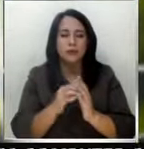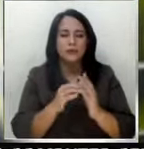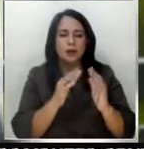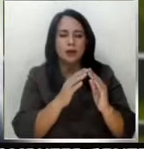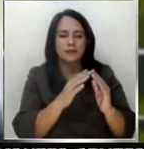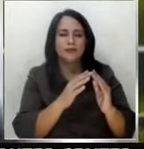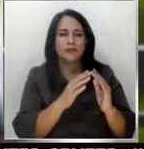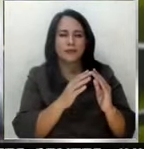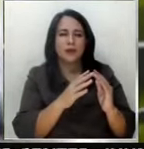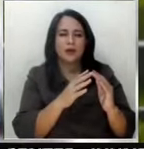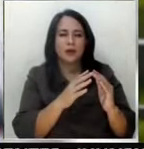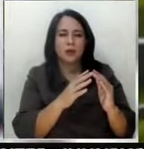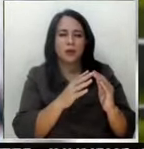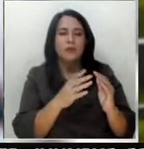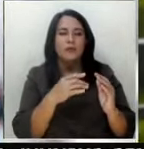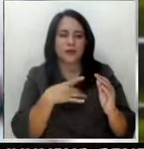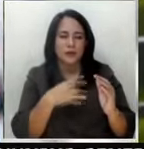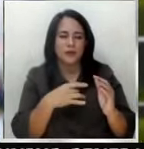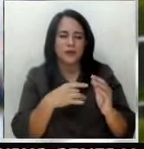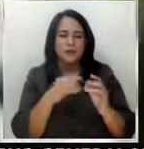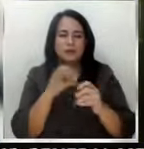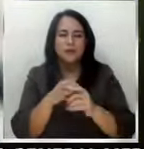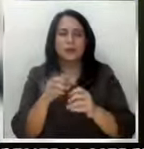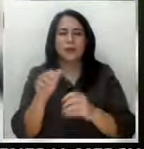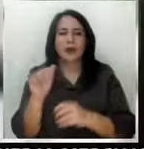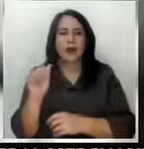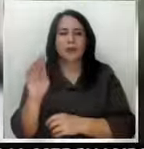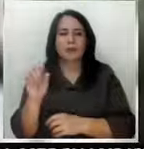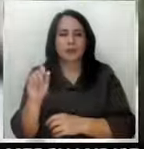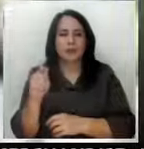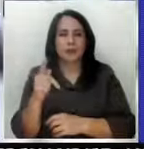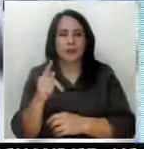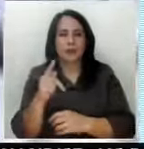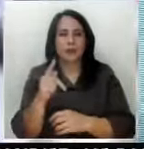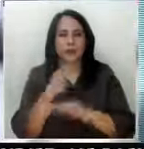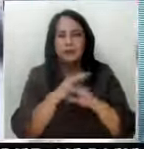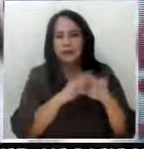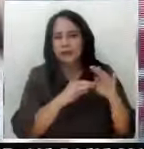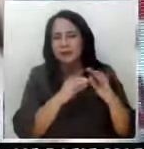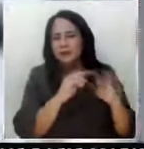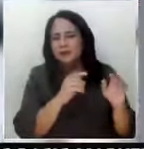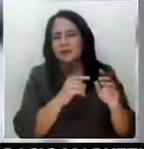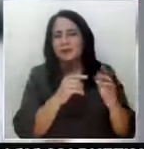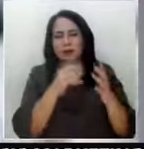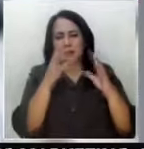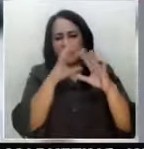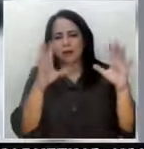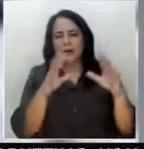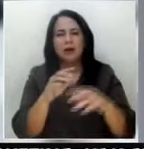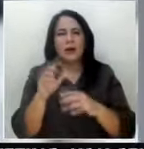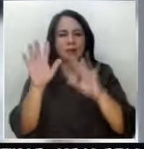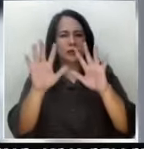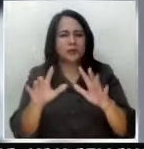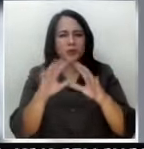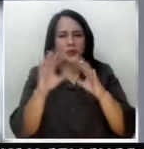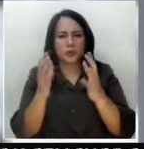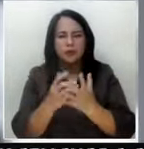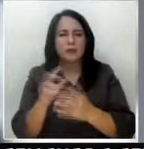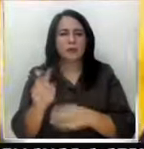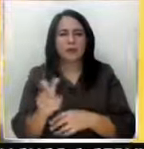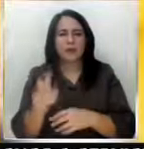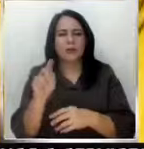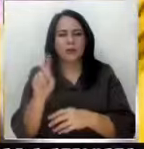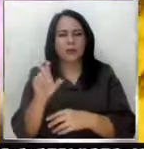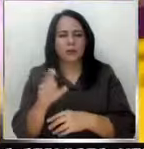Favorite Programs ang Abot Kamay na Pangarap, Amazing Earth, Biyahe ni Drew, Kapuso Mo, Jessica